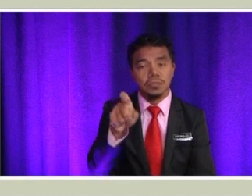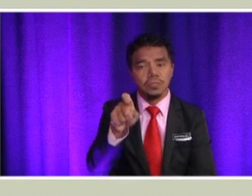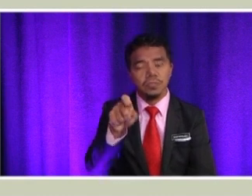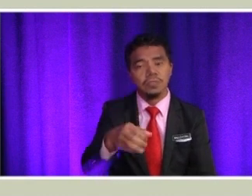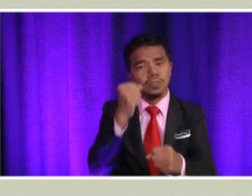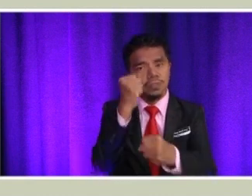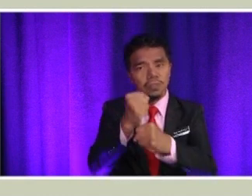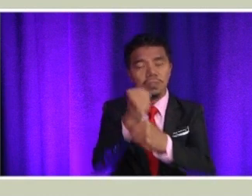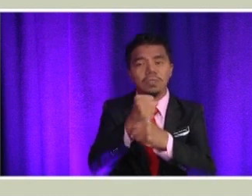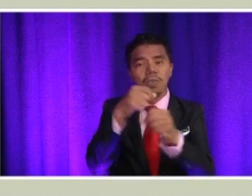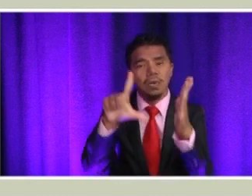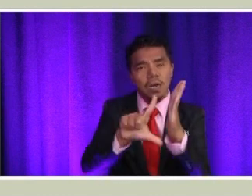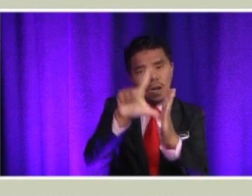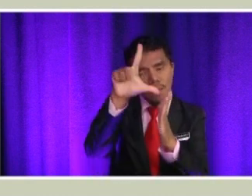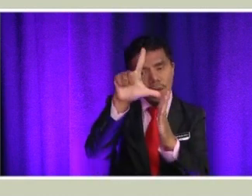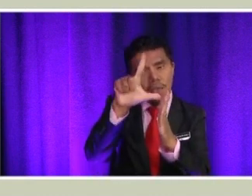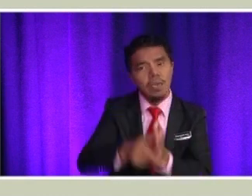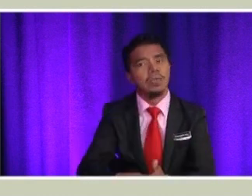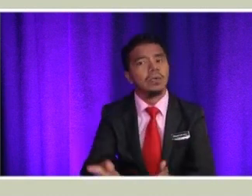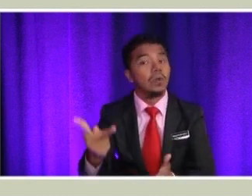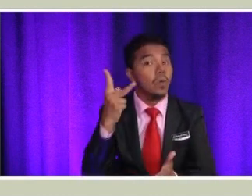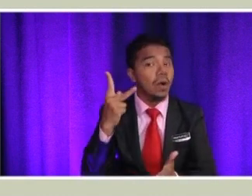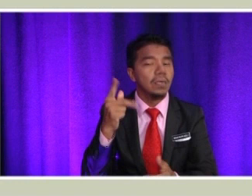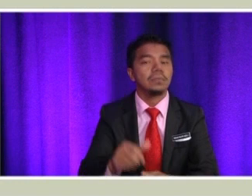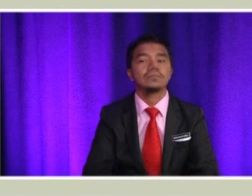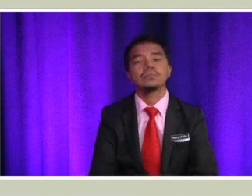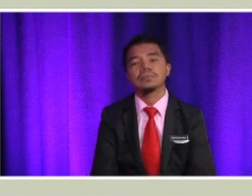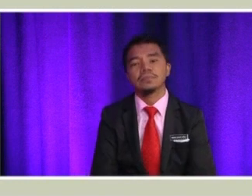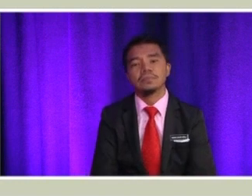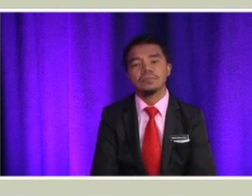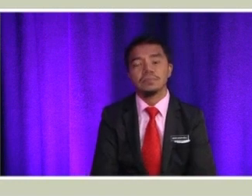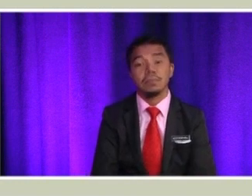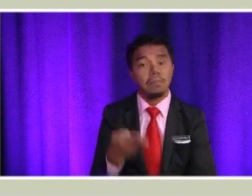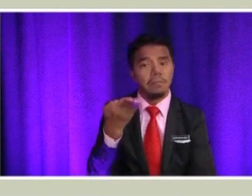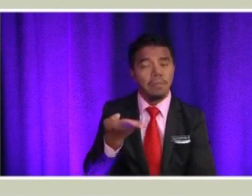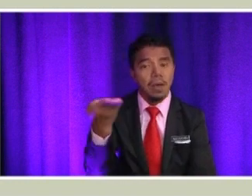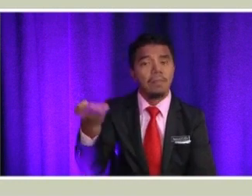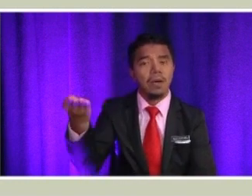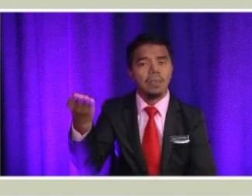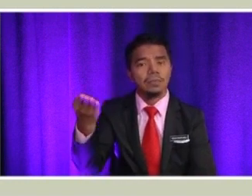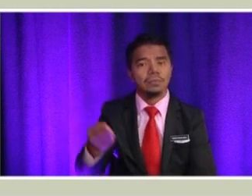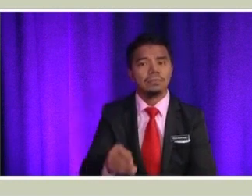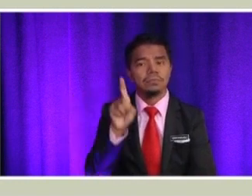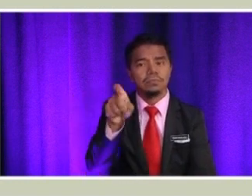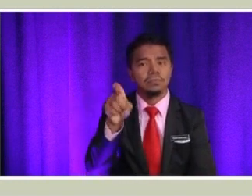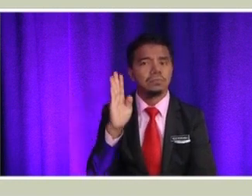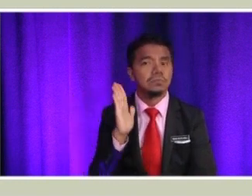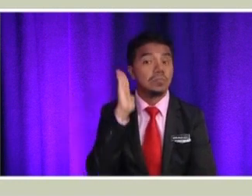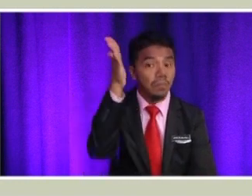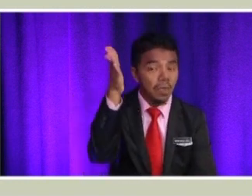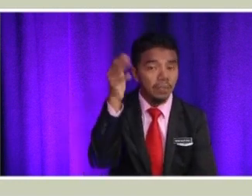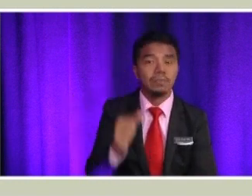nak produk dia tu lebih ke depan. Kadang-kadang orang dah jual, dia baru nak buat. Itu tak proaktif